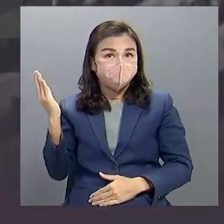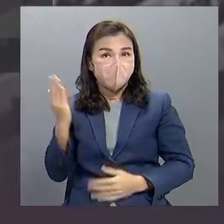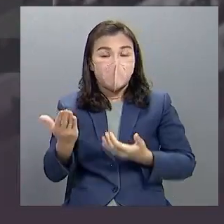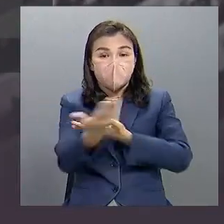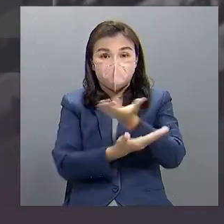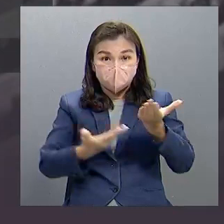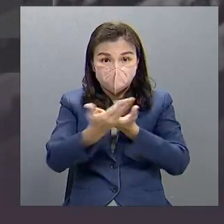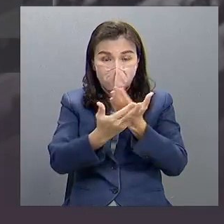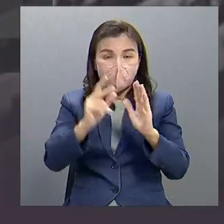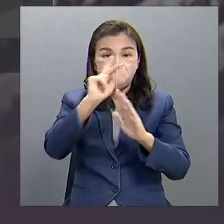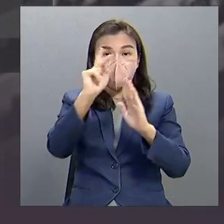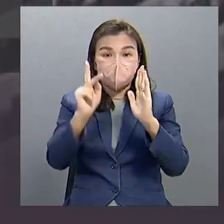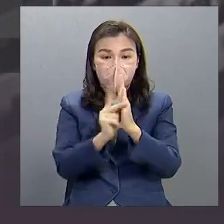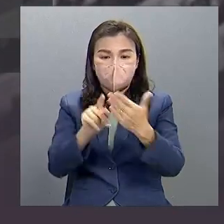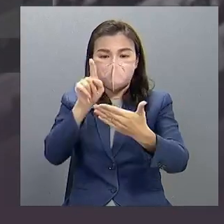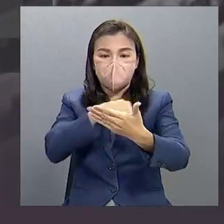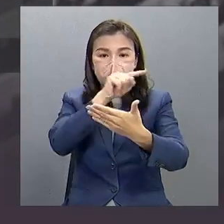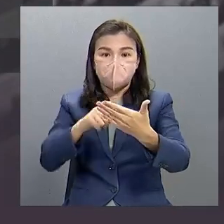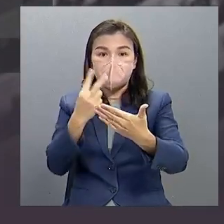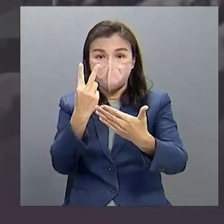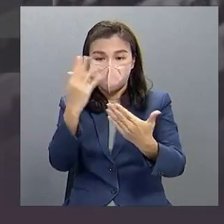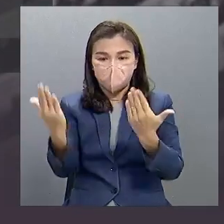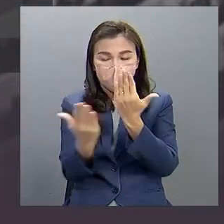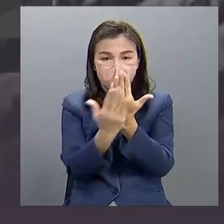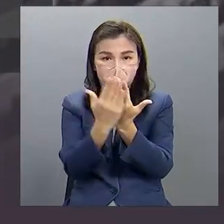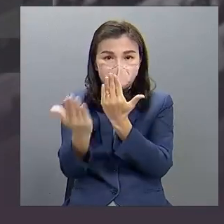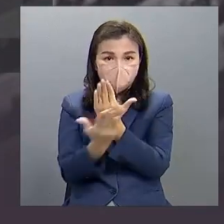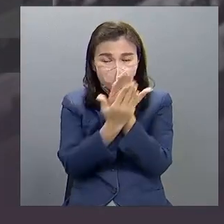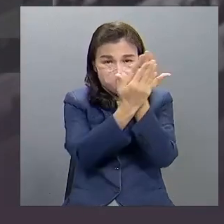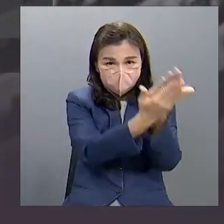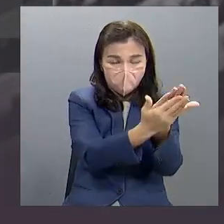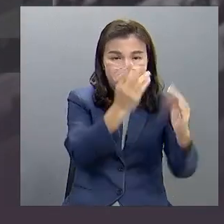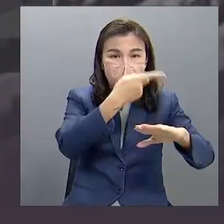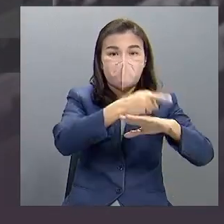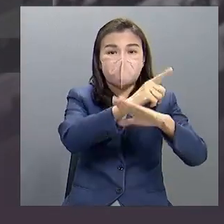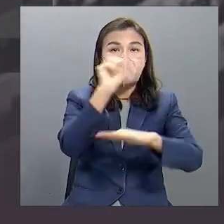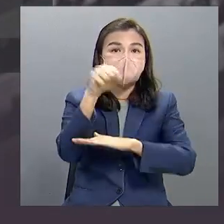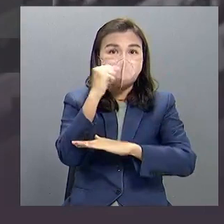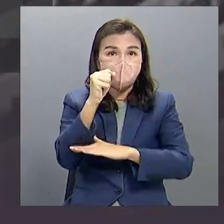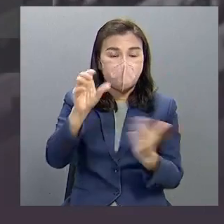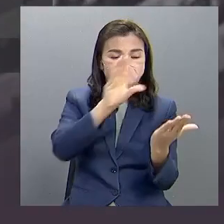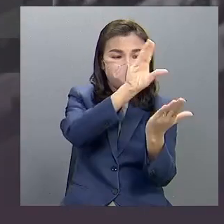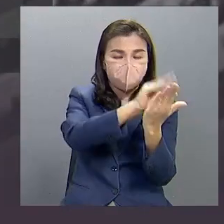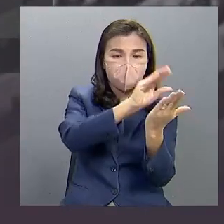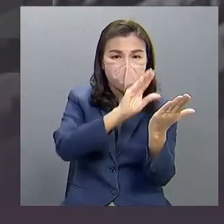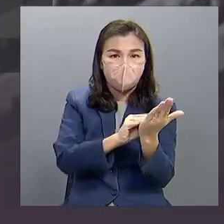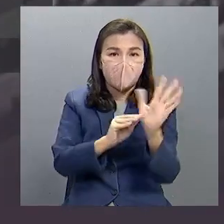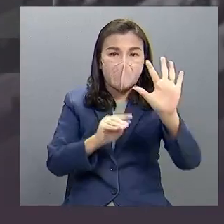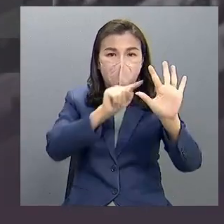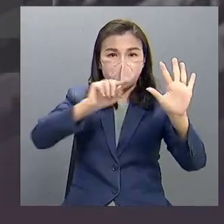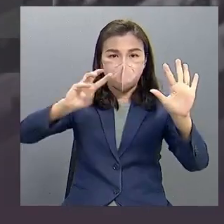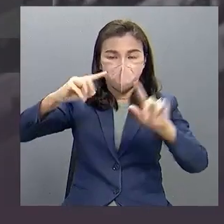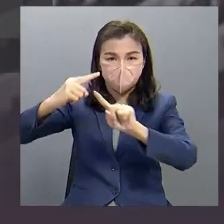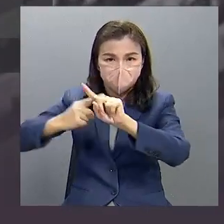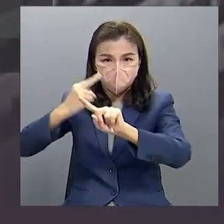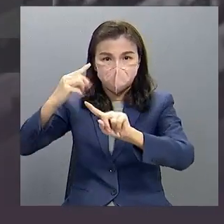าด้วยการเลือกตั้ง2ฉบับค่ะที่ประธานรัฐสภาบรรจุระเบียบวาระการประชุมวันที่5และ6กรกฎาคมนี้ก็มีประเด็นร้อน